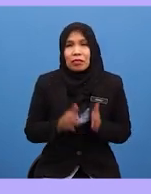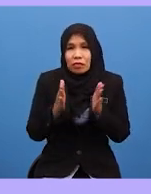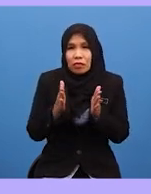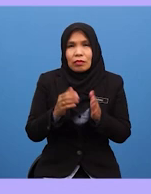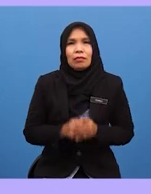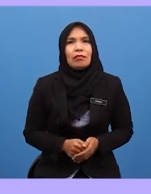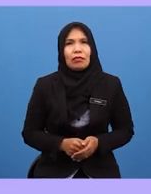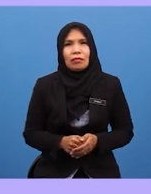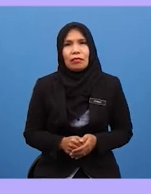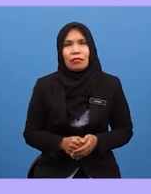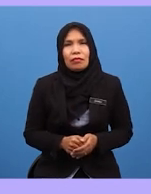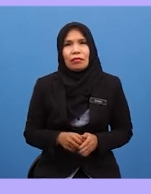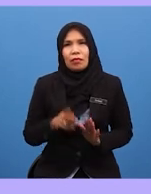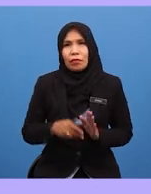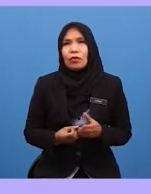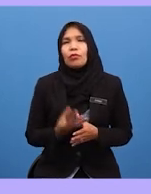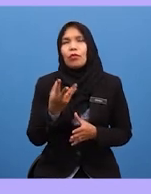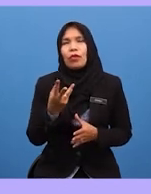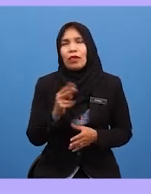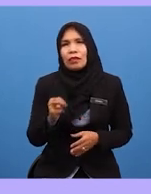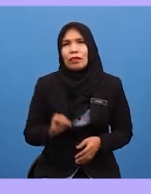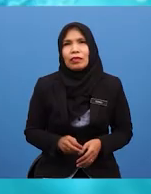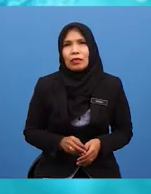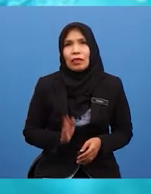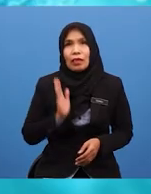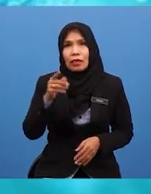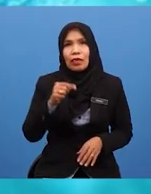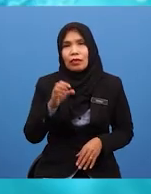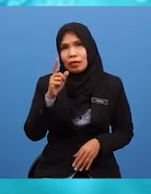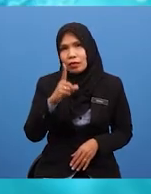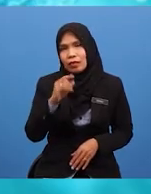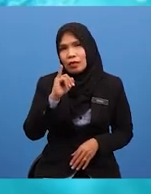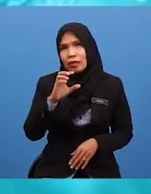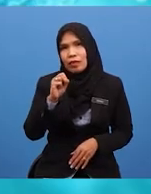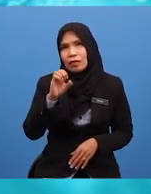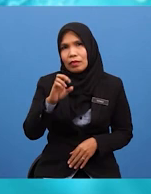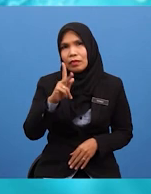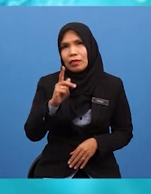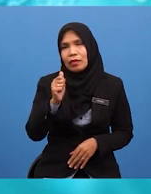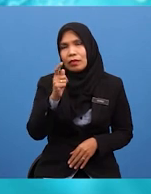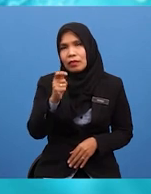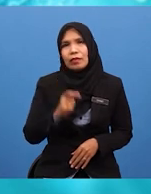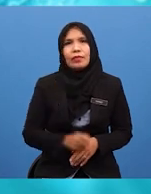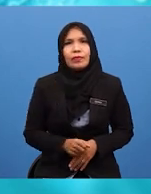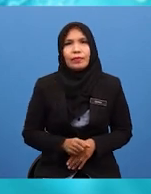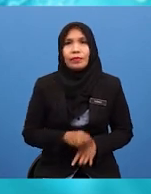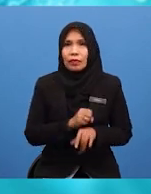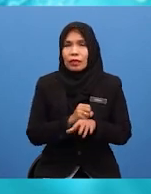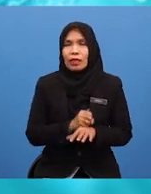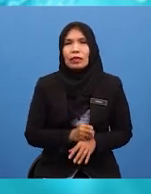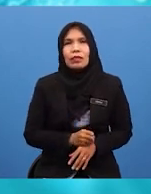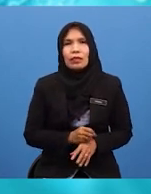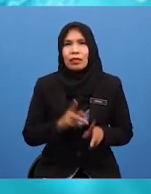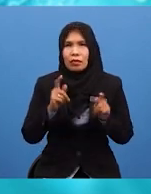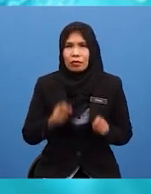pertumbuhan anda akan disekat. Betul? Oleh itu, serangga perlu